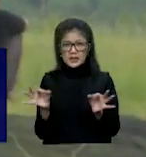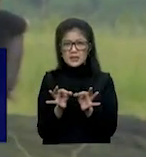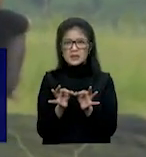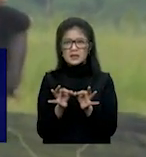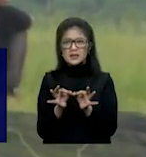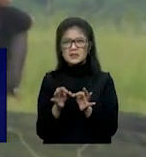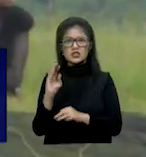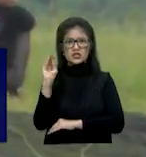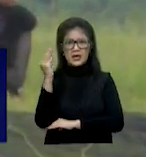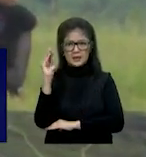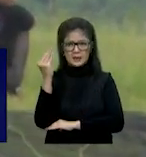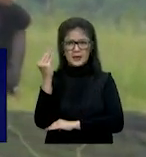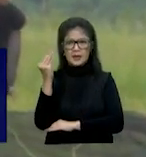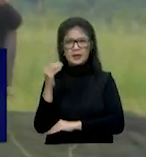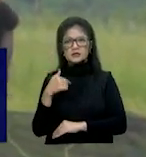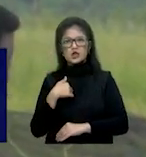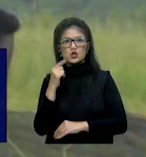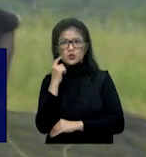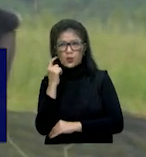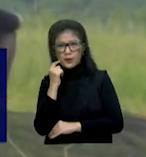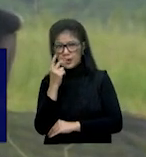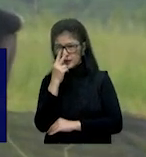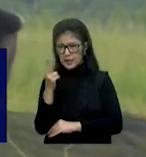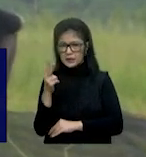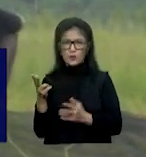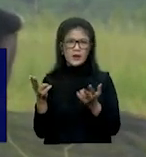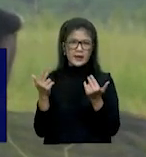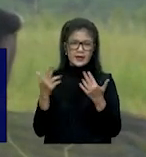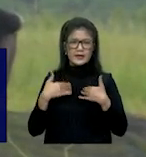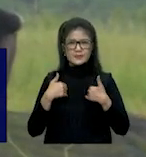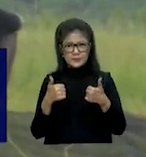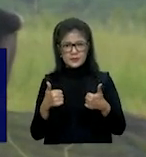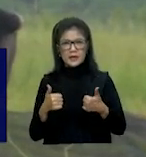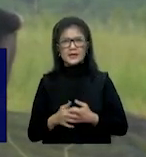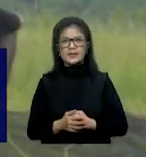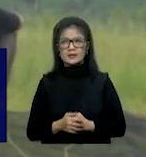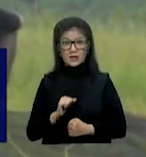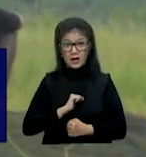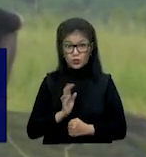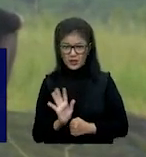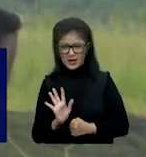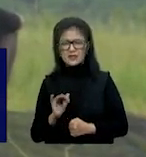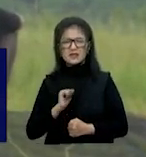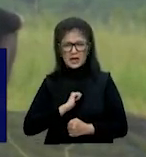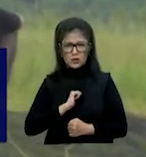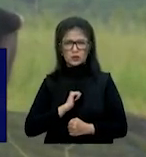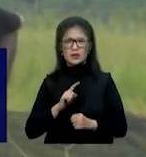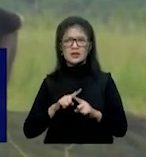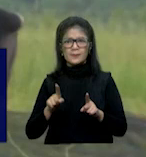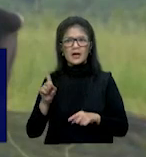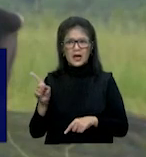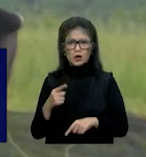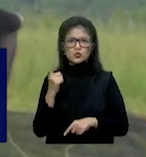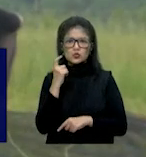Nggak jauh banget dari Jakarta gitu. Jadi pengen coba, kelihatannya kayak asik gitu di sini. Nggak takut sama kali? Ada takut sih, cuman kayak pengen